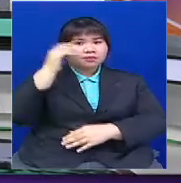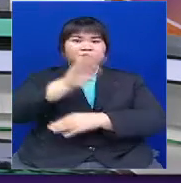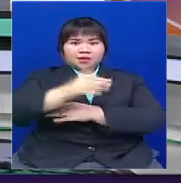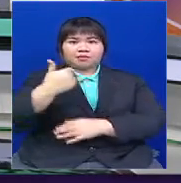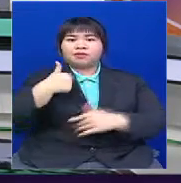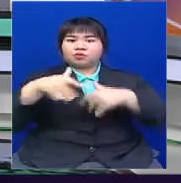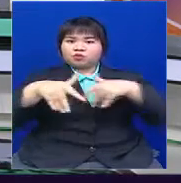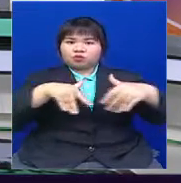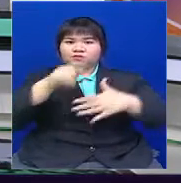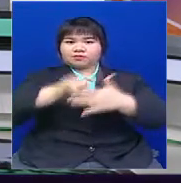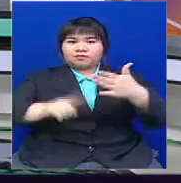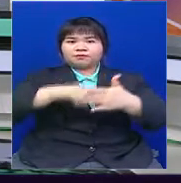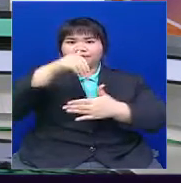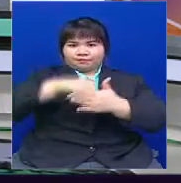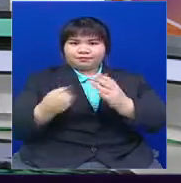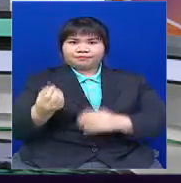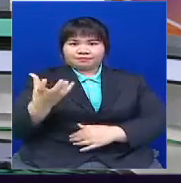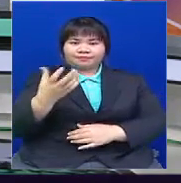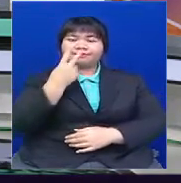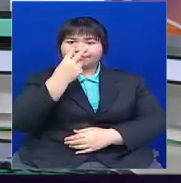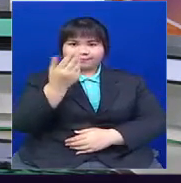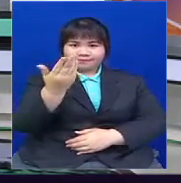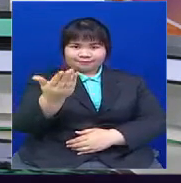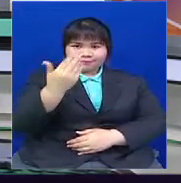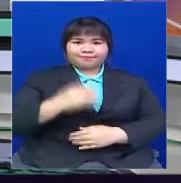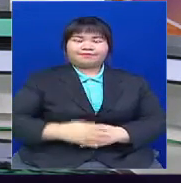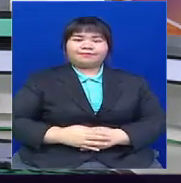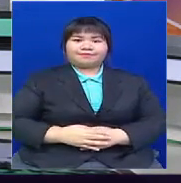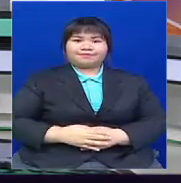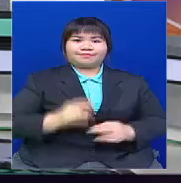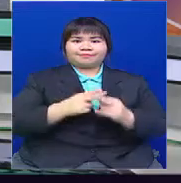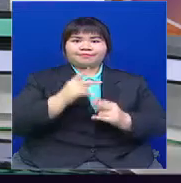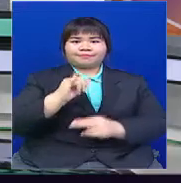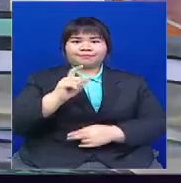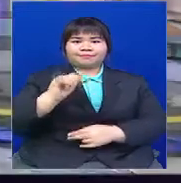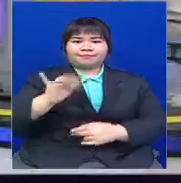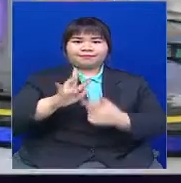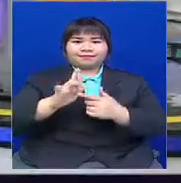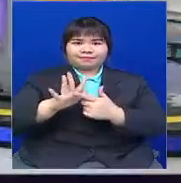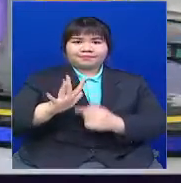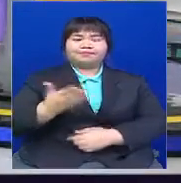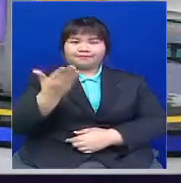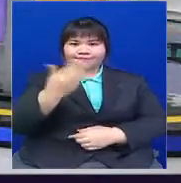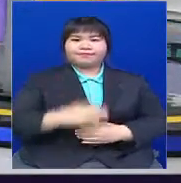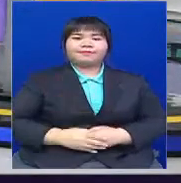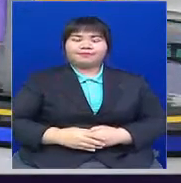ประชาชนออกมาใช้สิทธิ์กันมากขึ้นติดตามบรรยากาศสดๆครับกับคุณอัยราพุ่มพวงครับคุณอัยราเชิญ